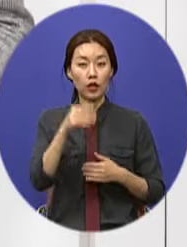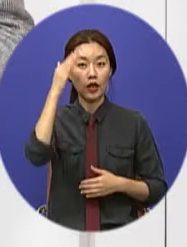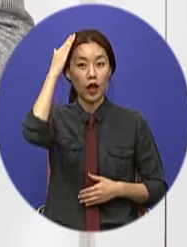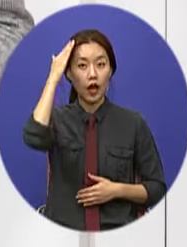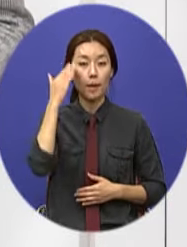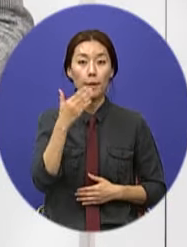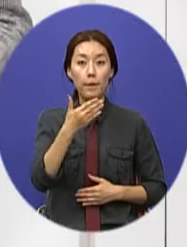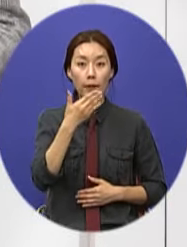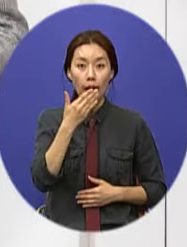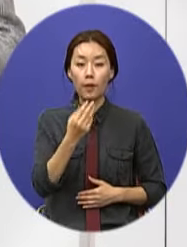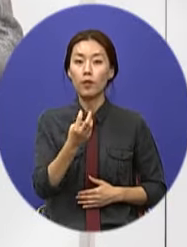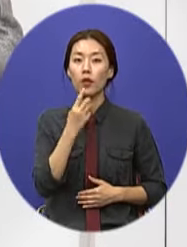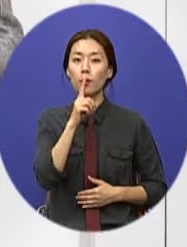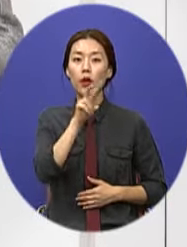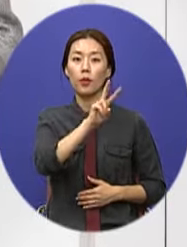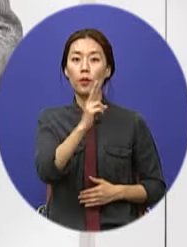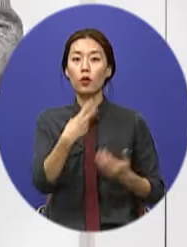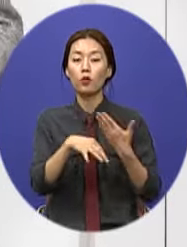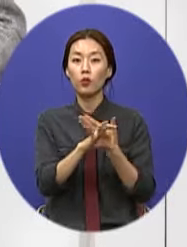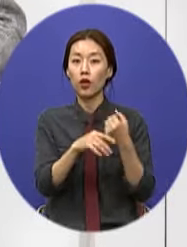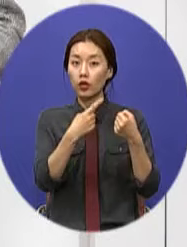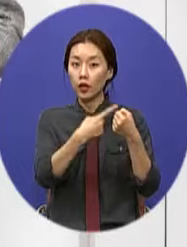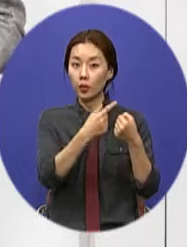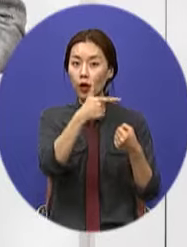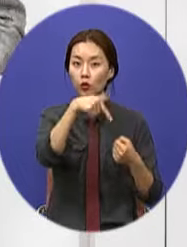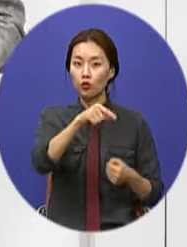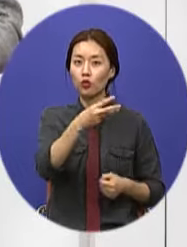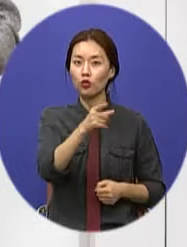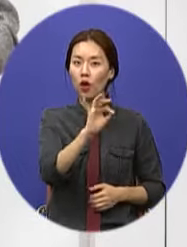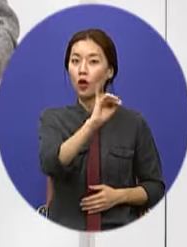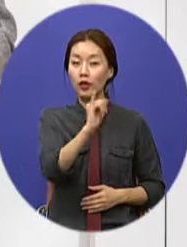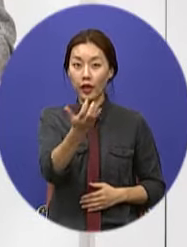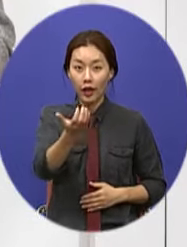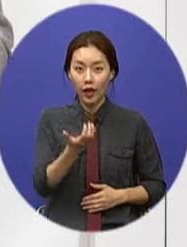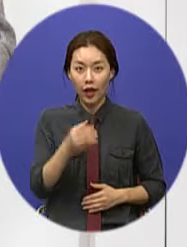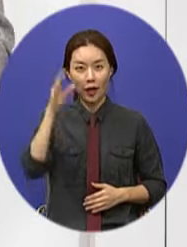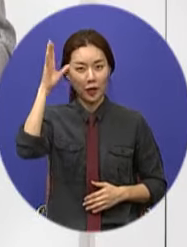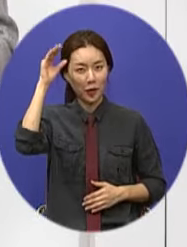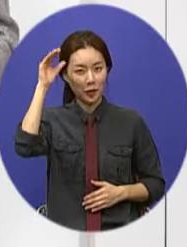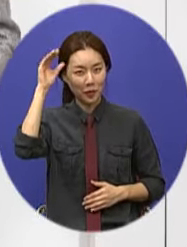깐밥을 표준어로는 뭐라고 할까요? 1번 누렁이. 누렁이는